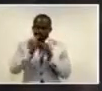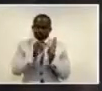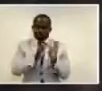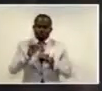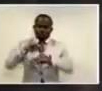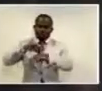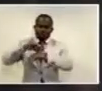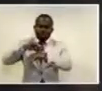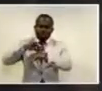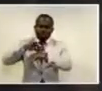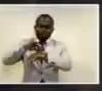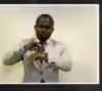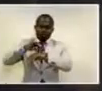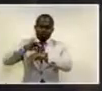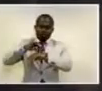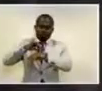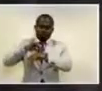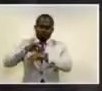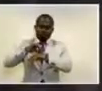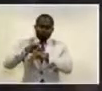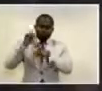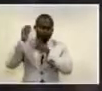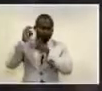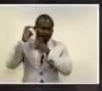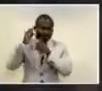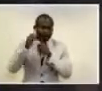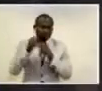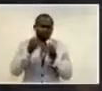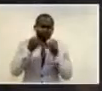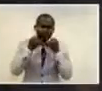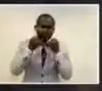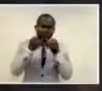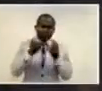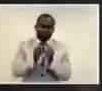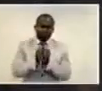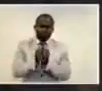impu banza wumve ibyo akubwira